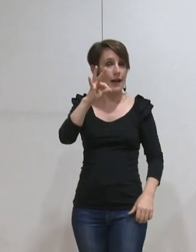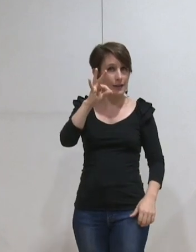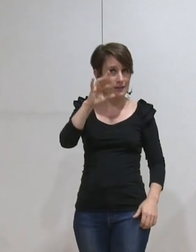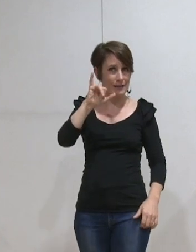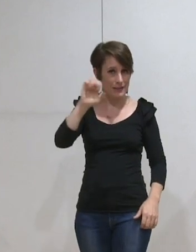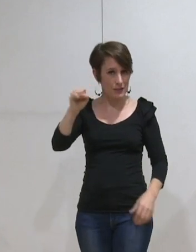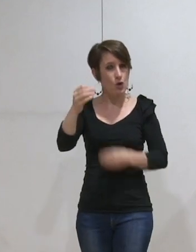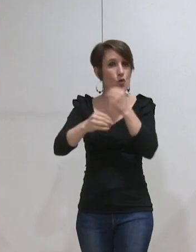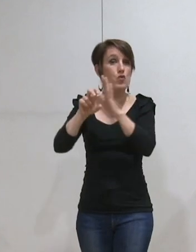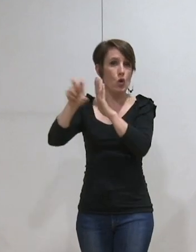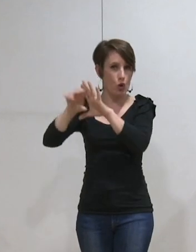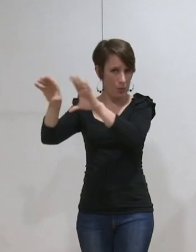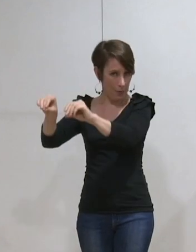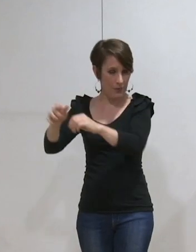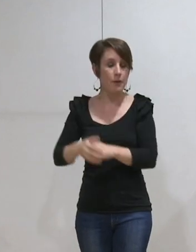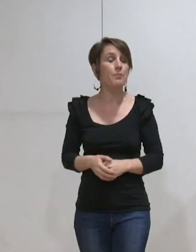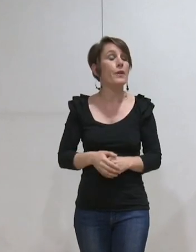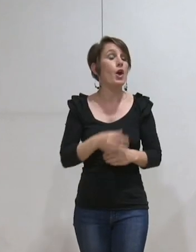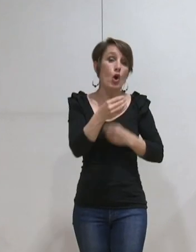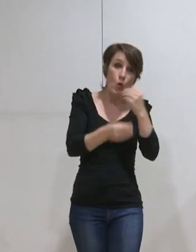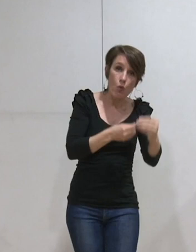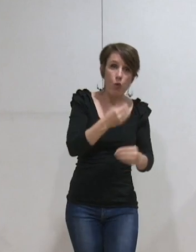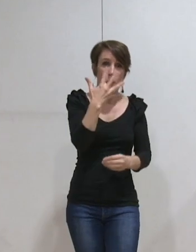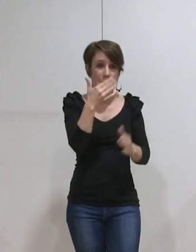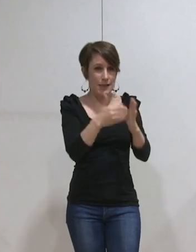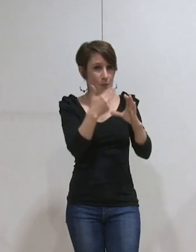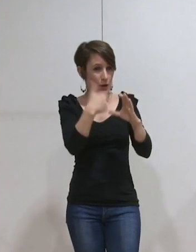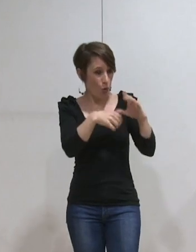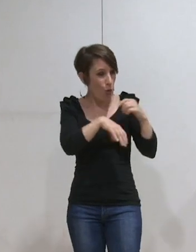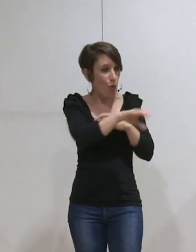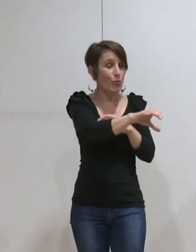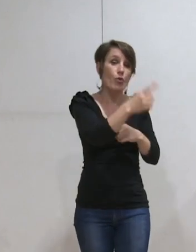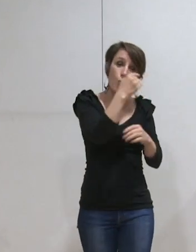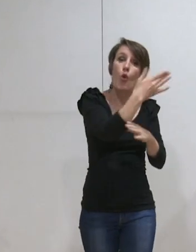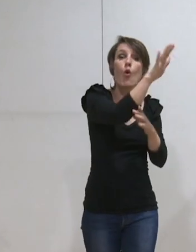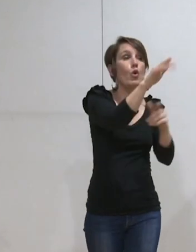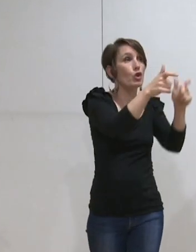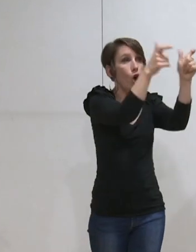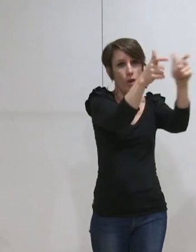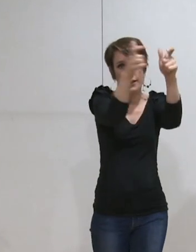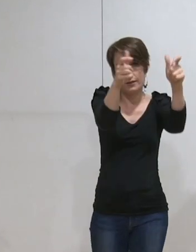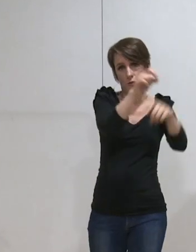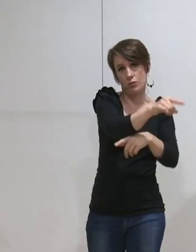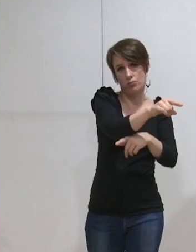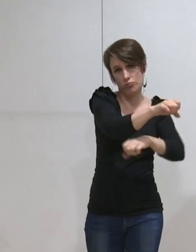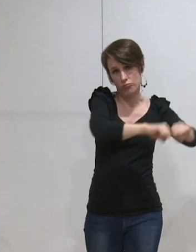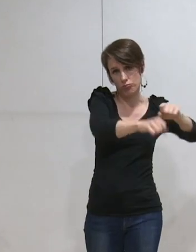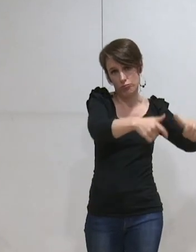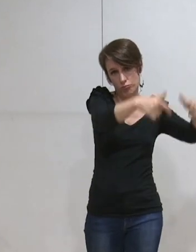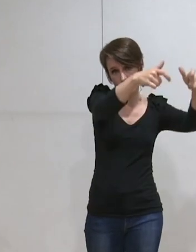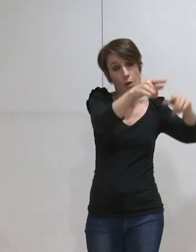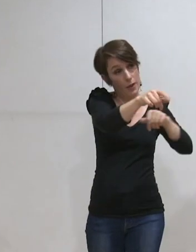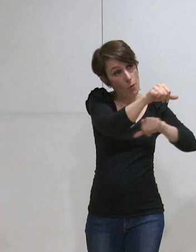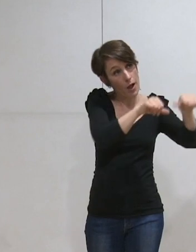5000 5000 € par logement pour les logements produits par d'autres bailleurs sociaux mais il est important que ces bailleurs